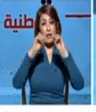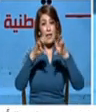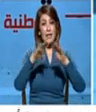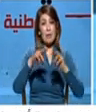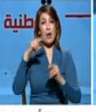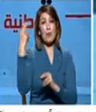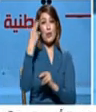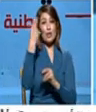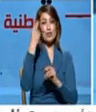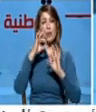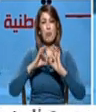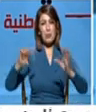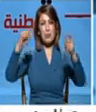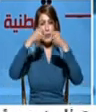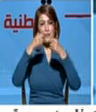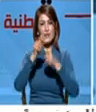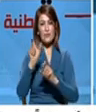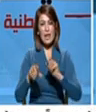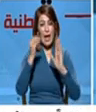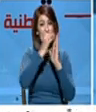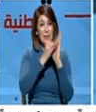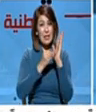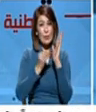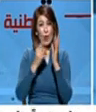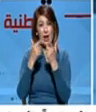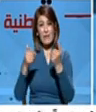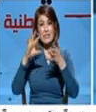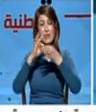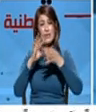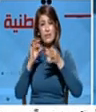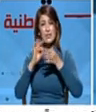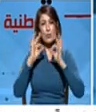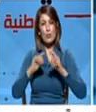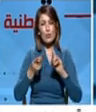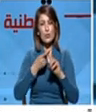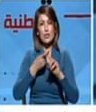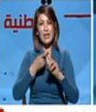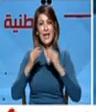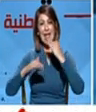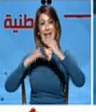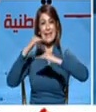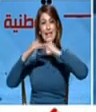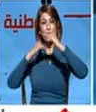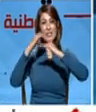العالي برميل خدمنا في تطوير هذه المناسبه